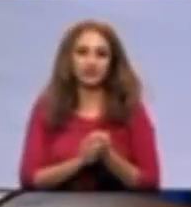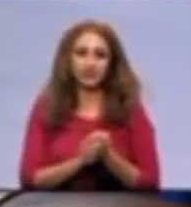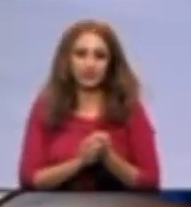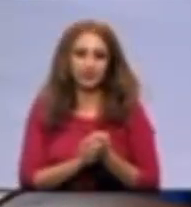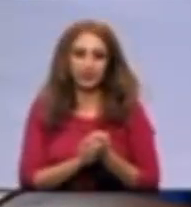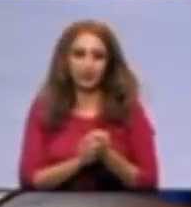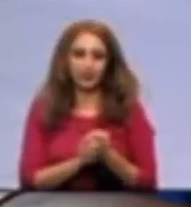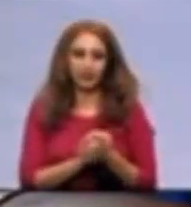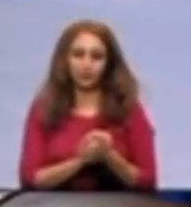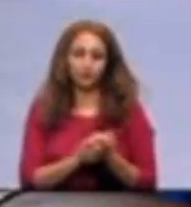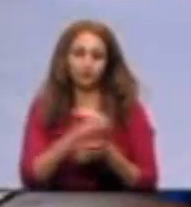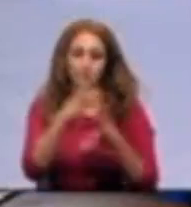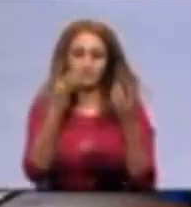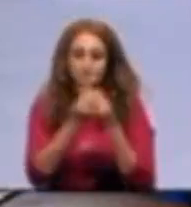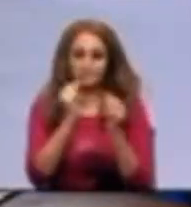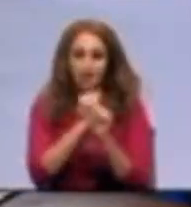بكسر راسي.